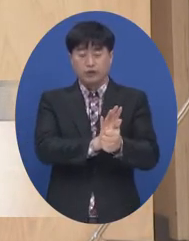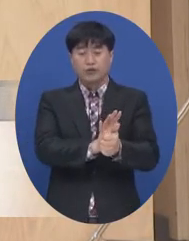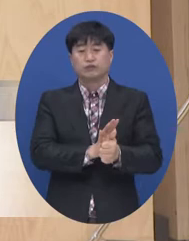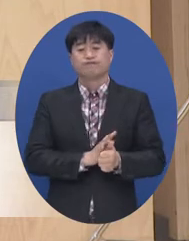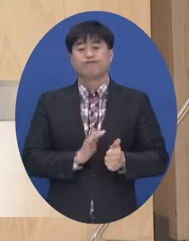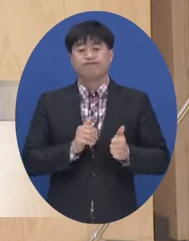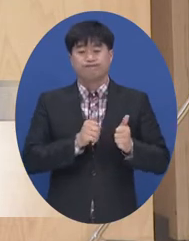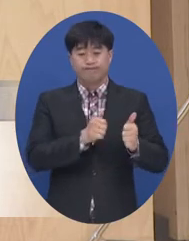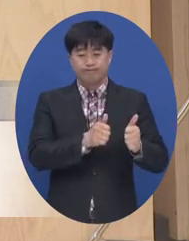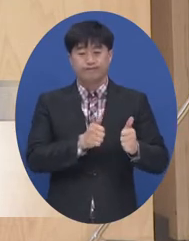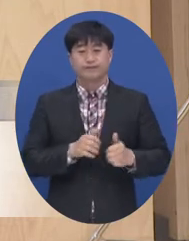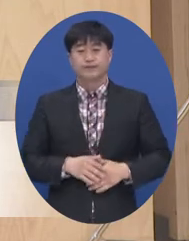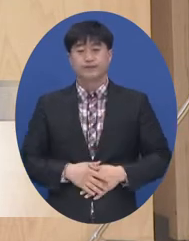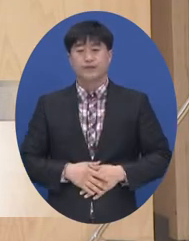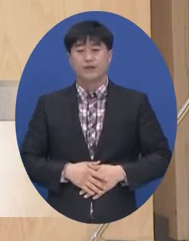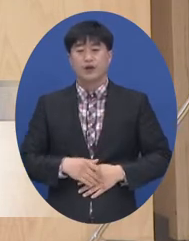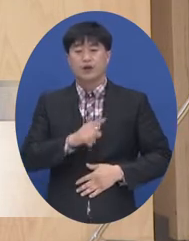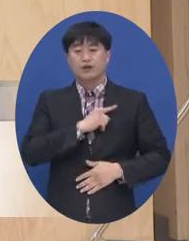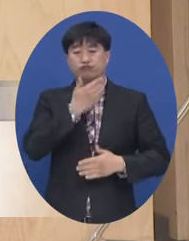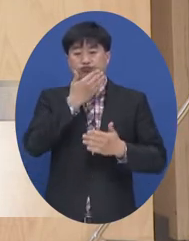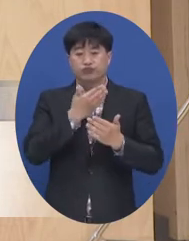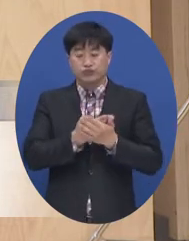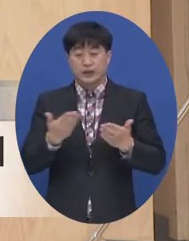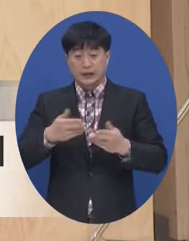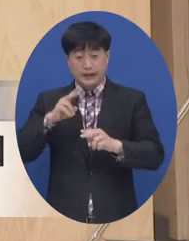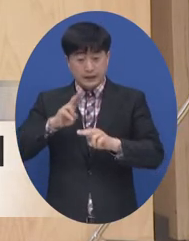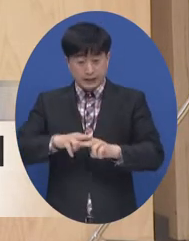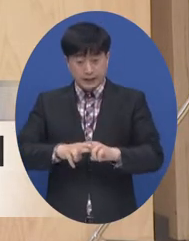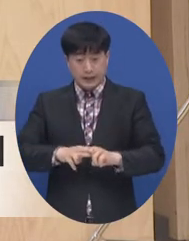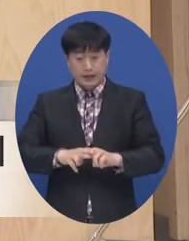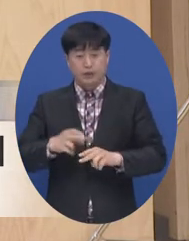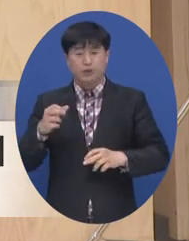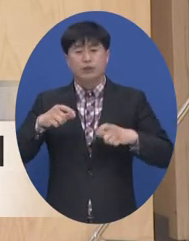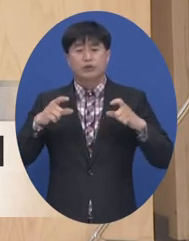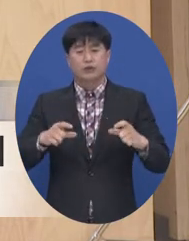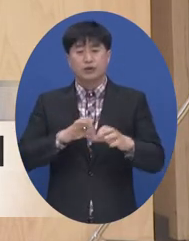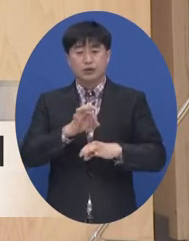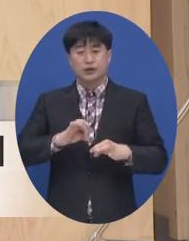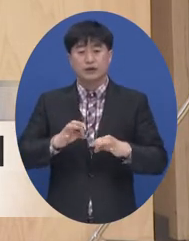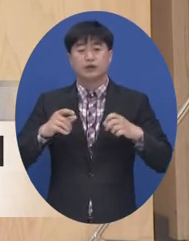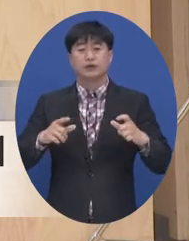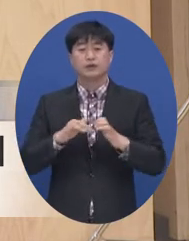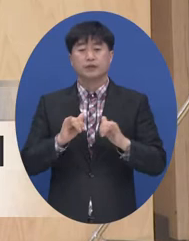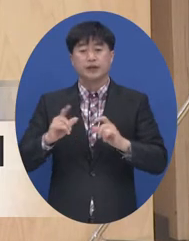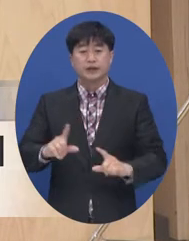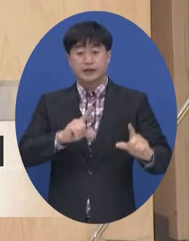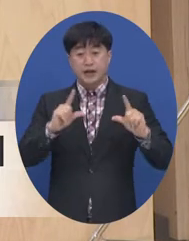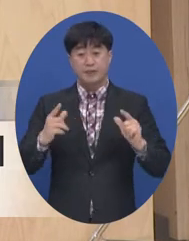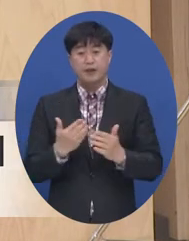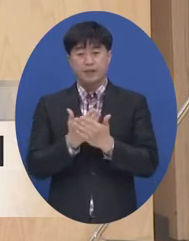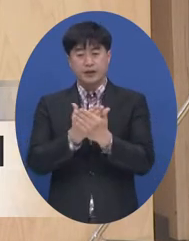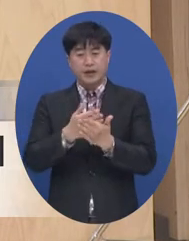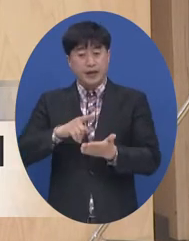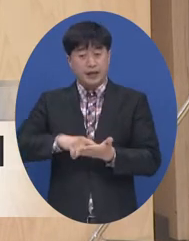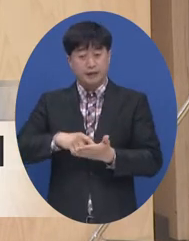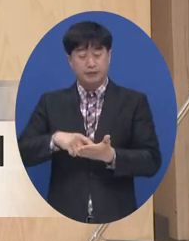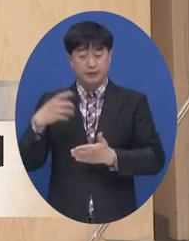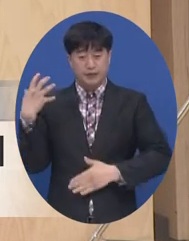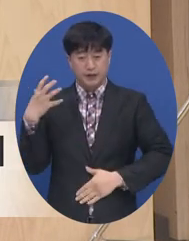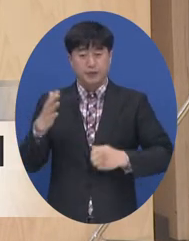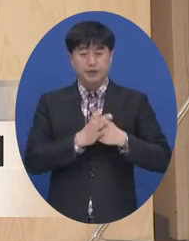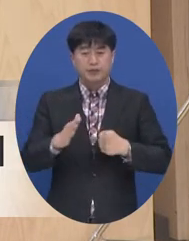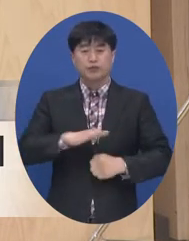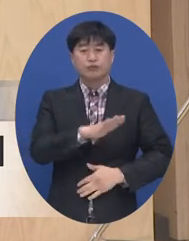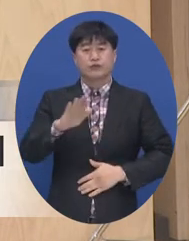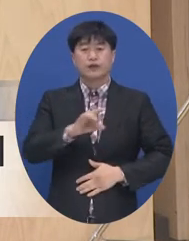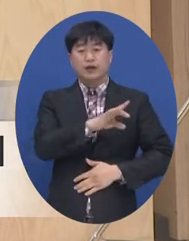않도록 하겠습니다. 가장 중요한 건 일자리고 또 지역 경제가 지역 주민들의 삶을 개선하는 핵심적인 주체이기